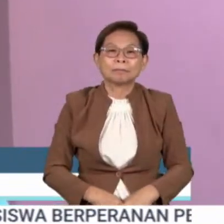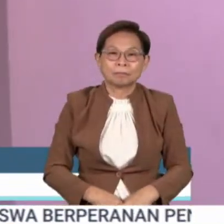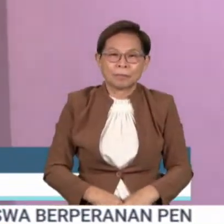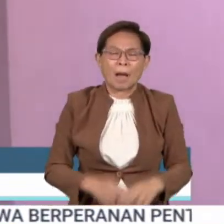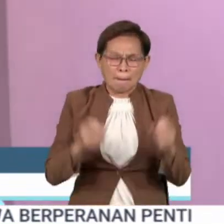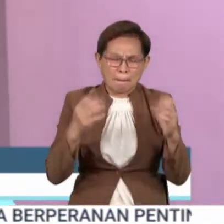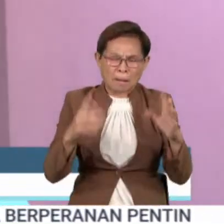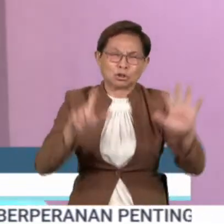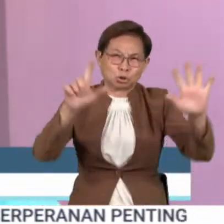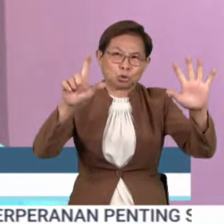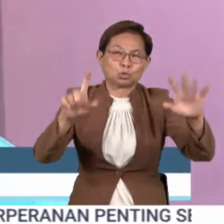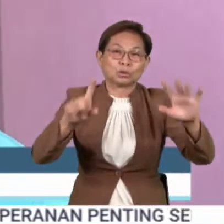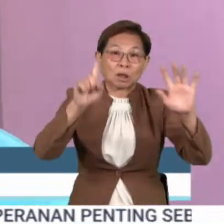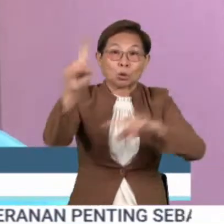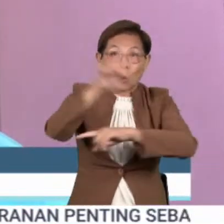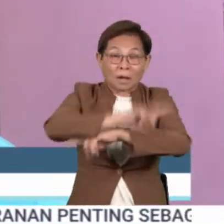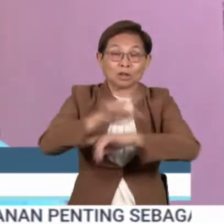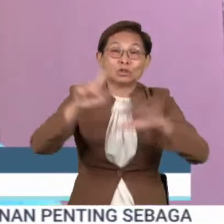paling banyak